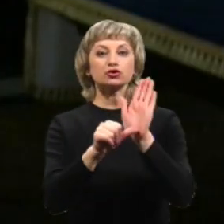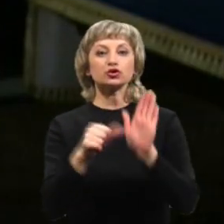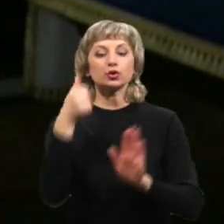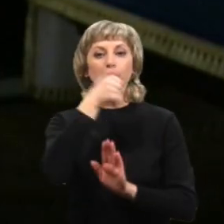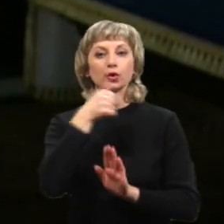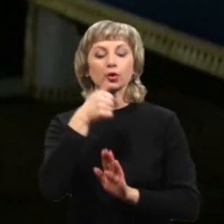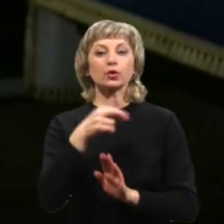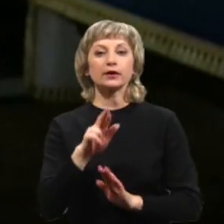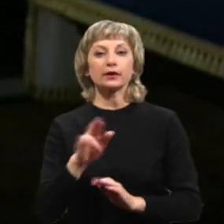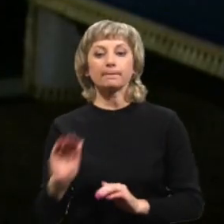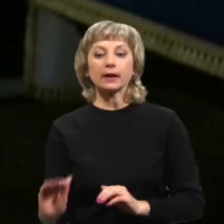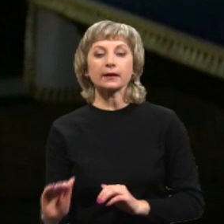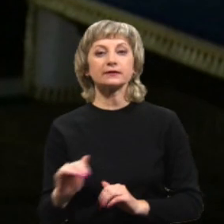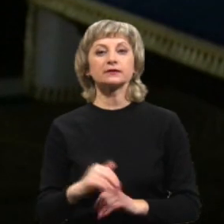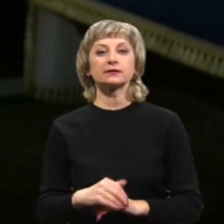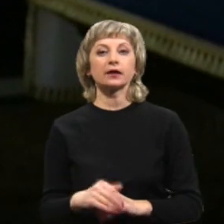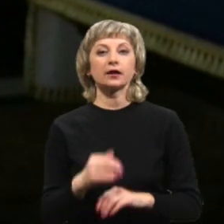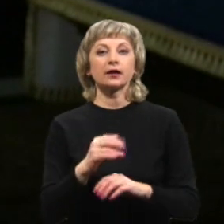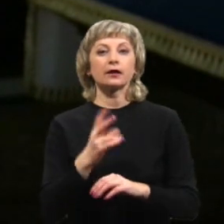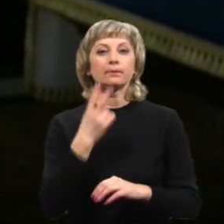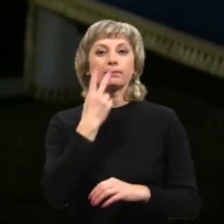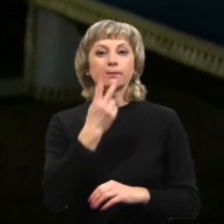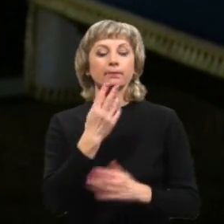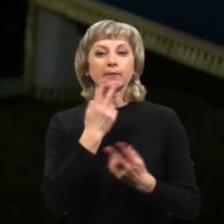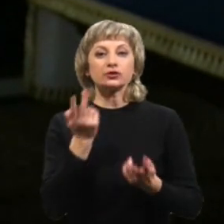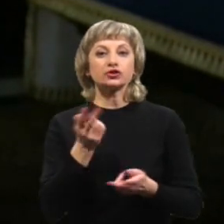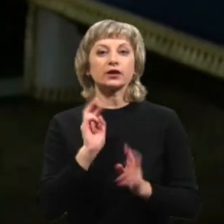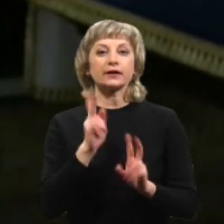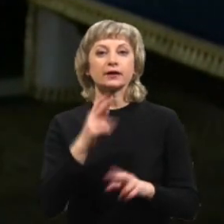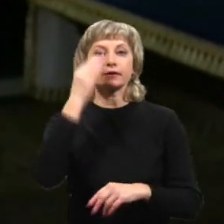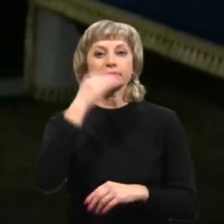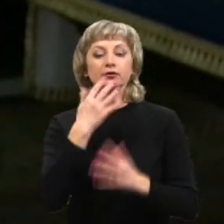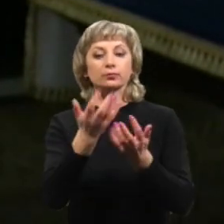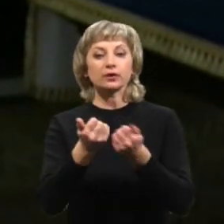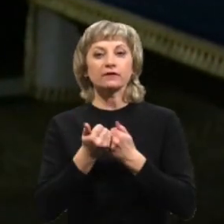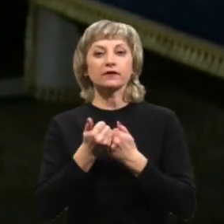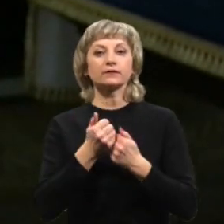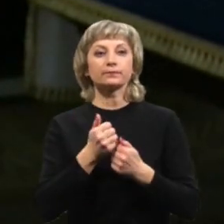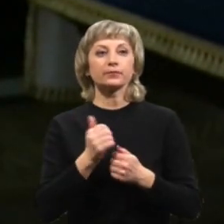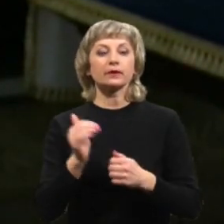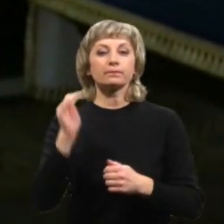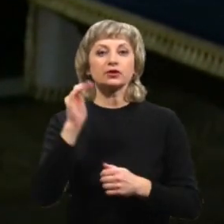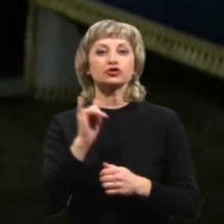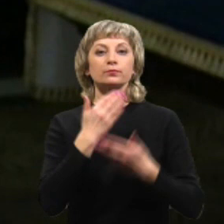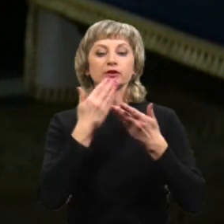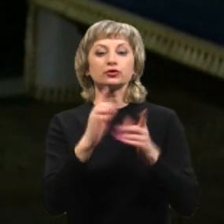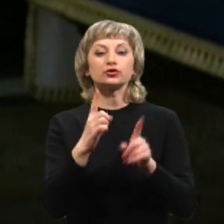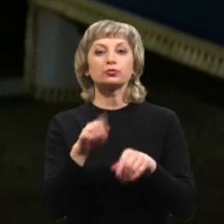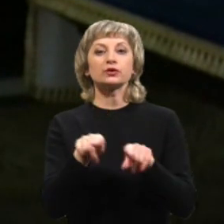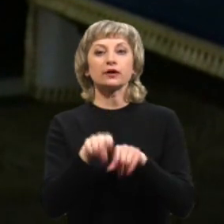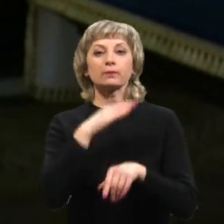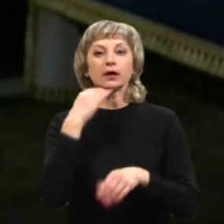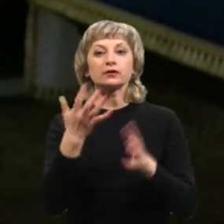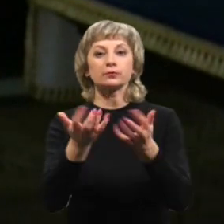я мала дитина, навіть бачила, як тато брав їжу більше і питалися, чому ти так багато